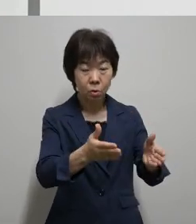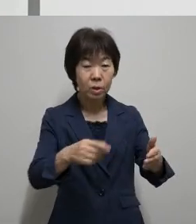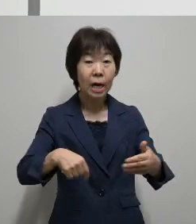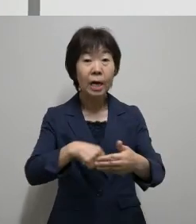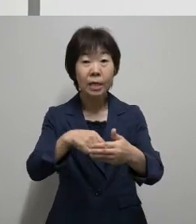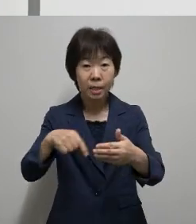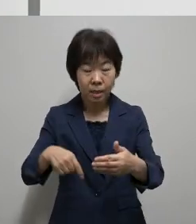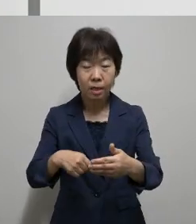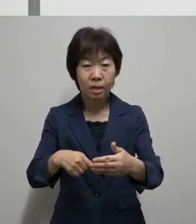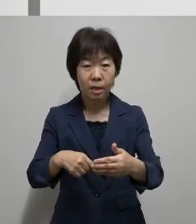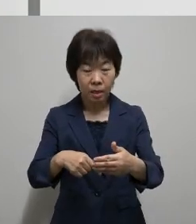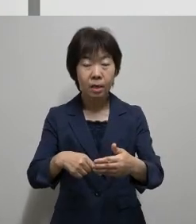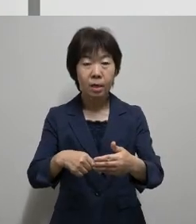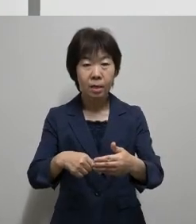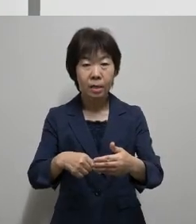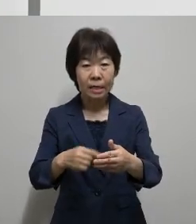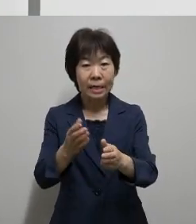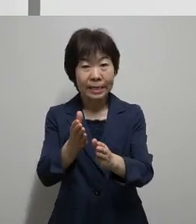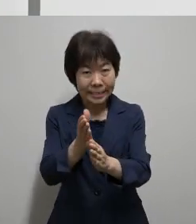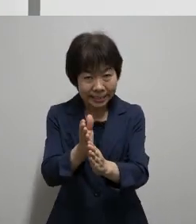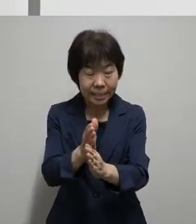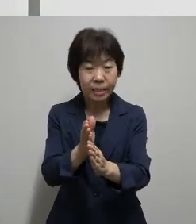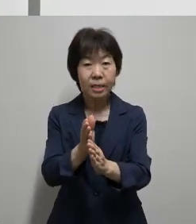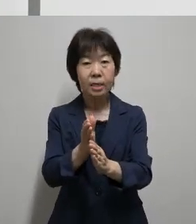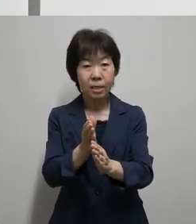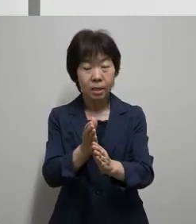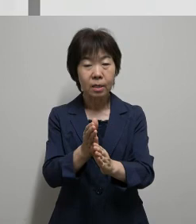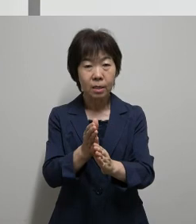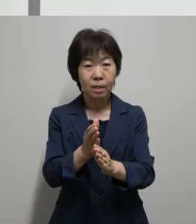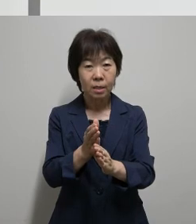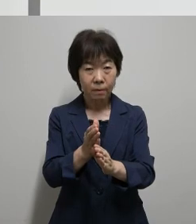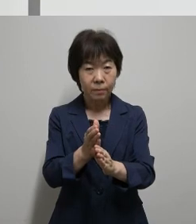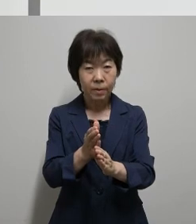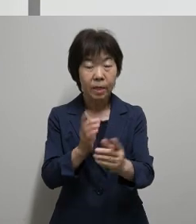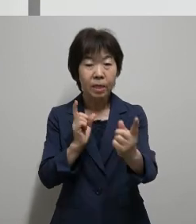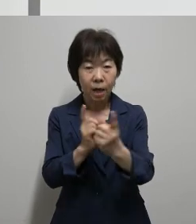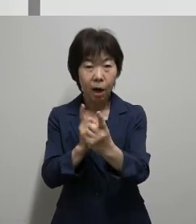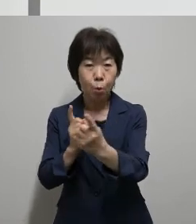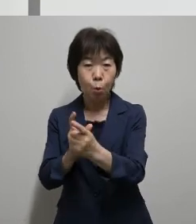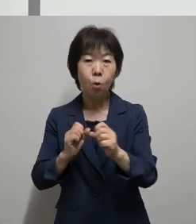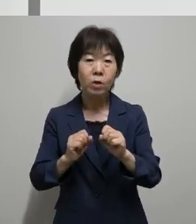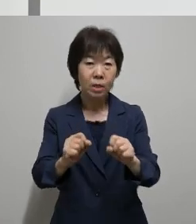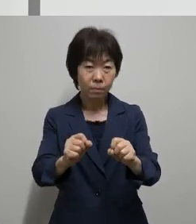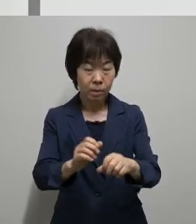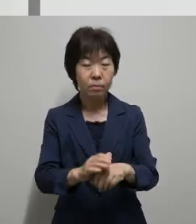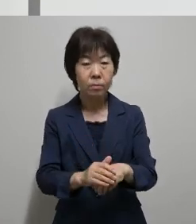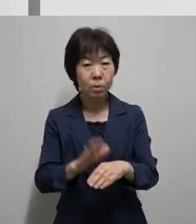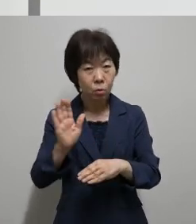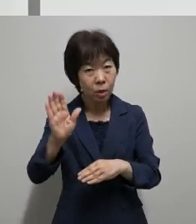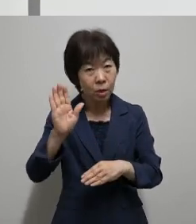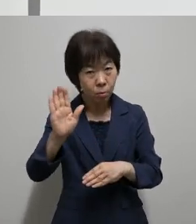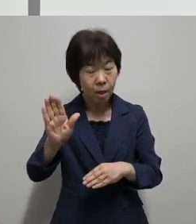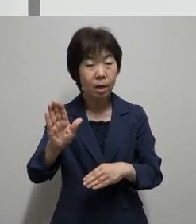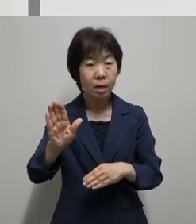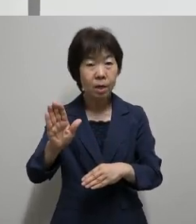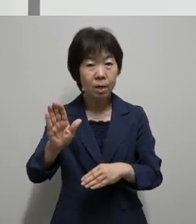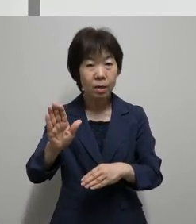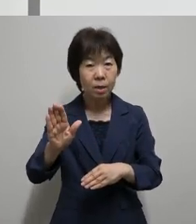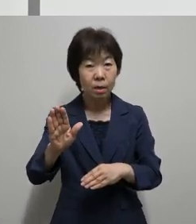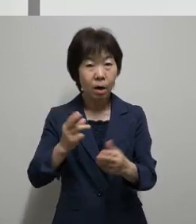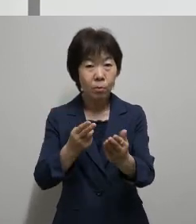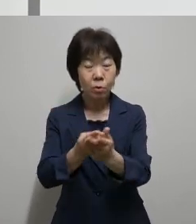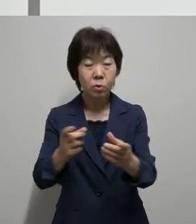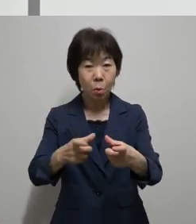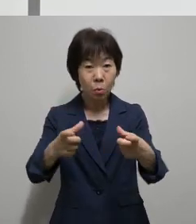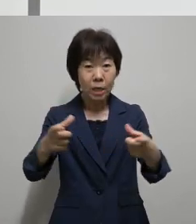中においてある程度ギリギリ備えて対応しておりますがこの後はいか